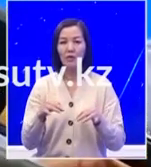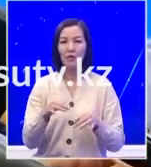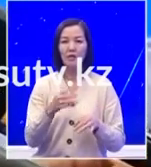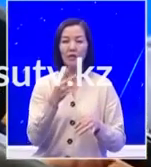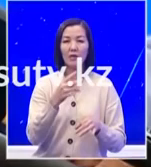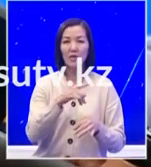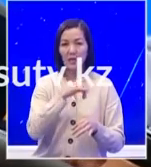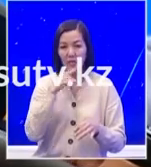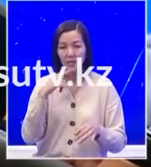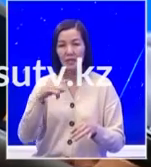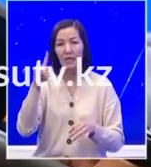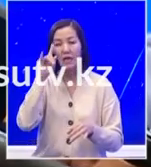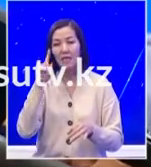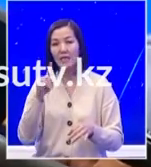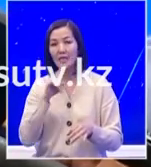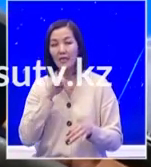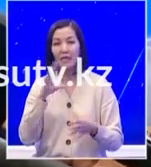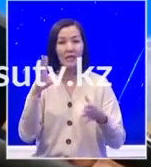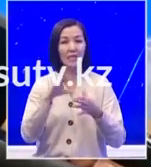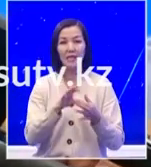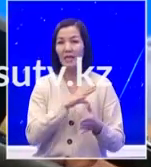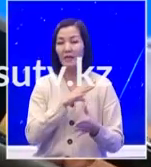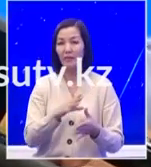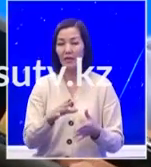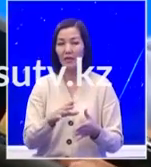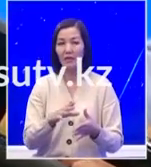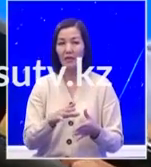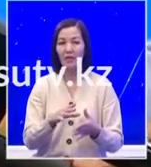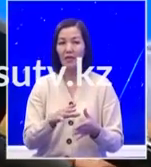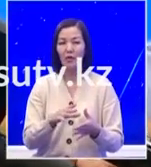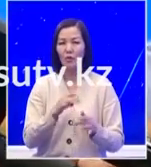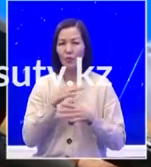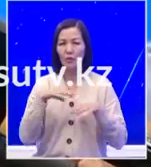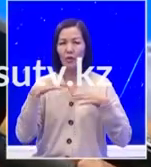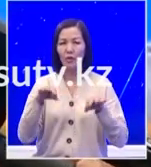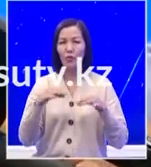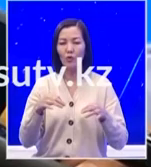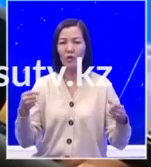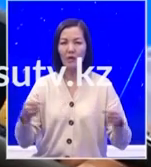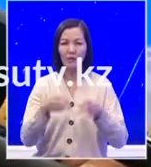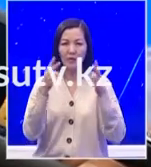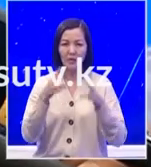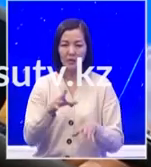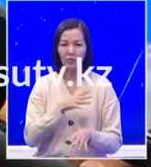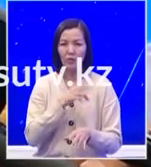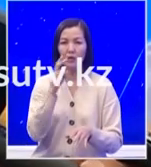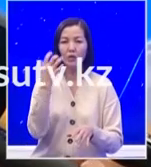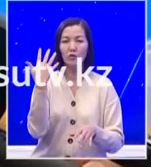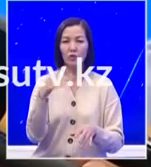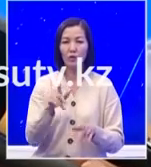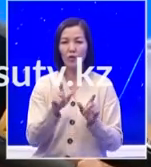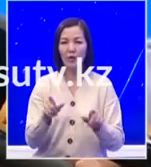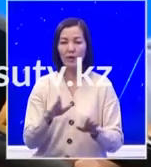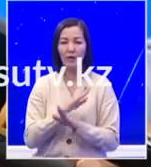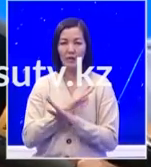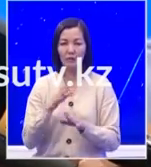бүгінгі таңда 1000-нан жуық осындай жол апаты болған. 250 адам